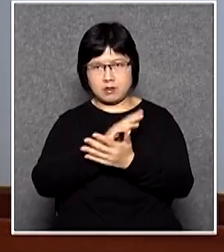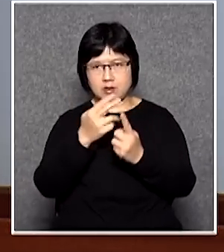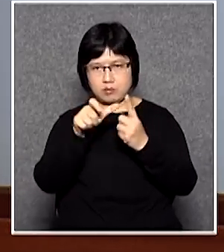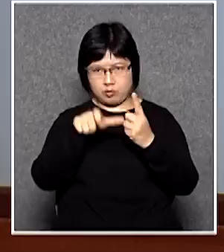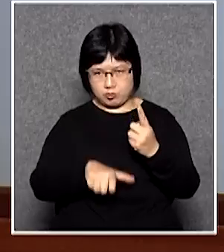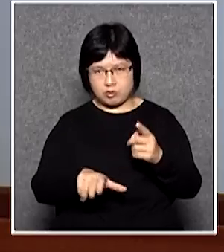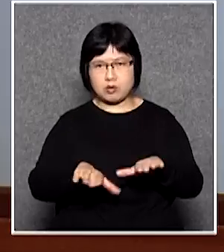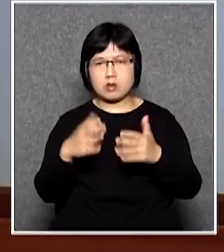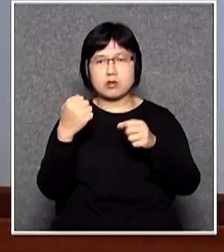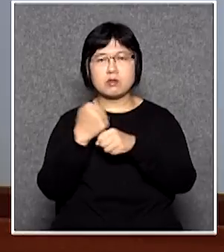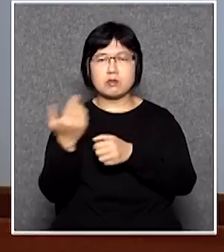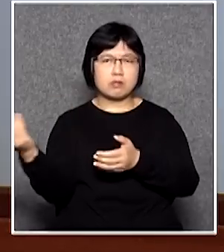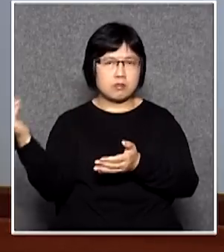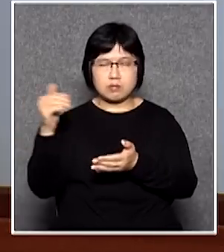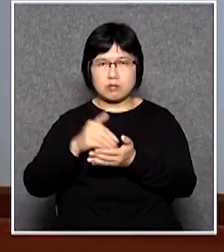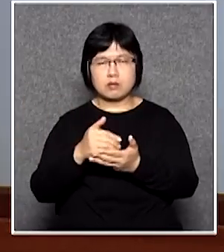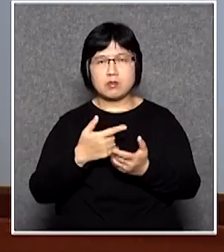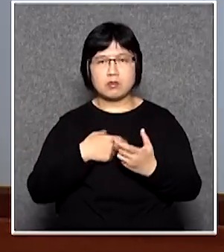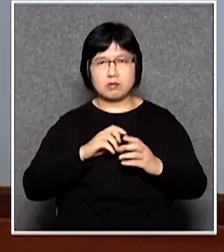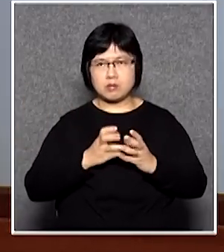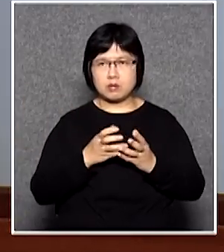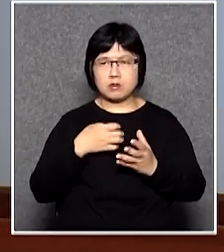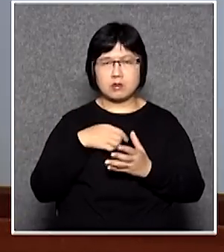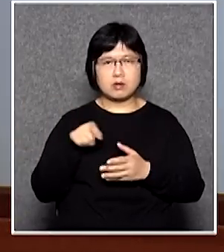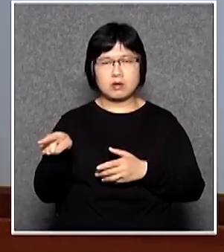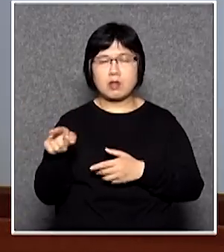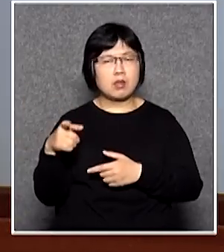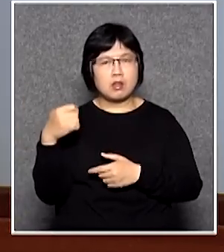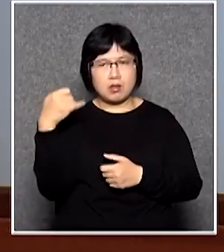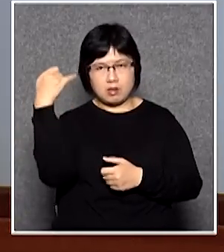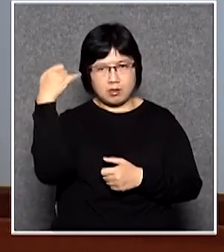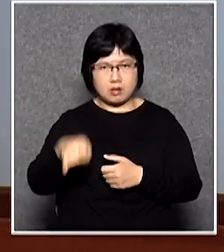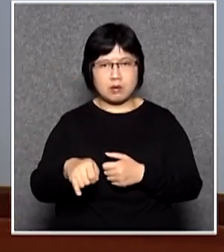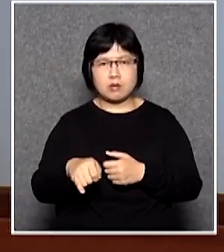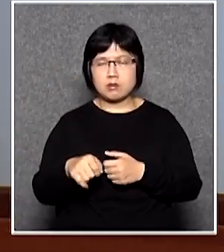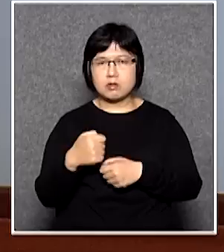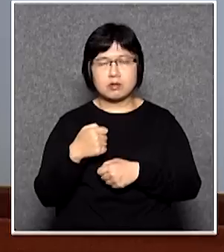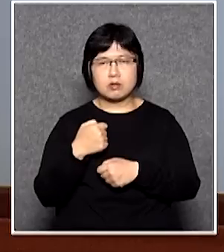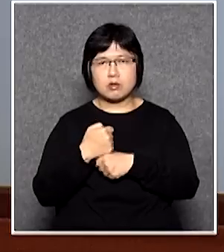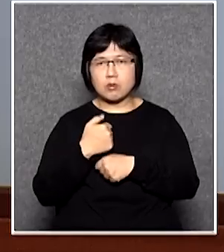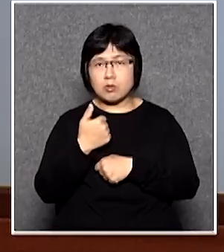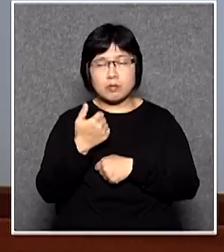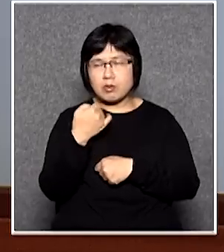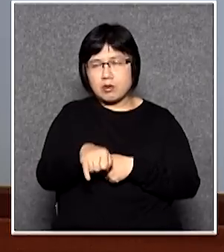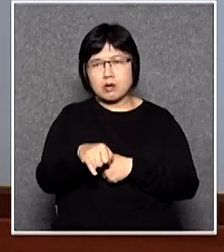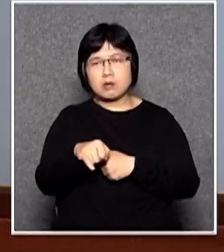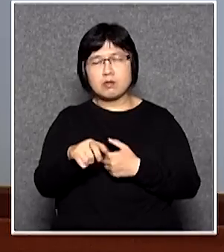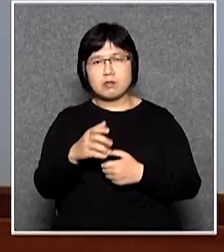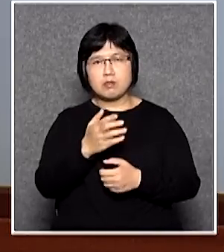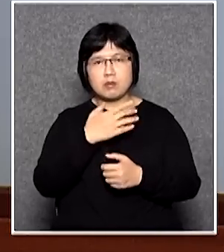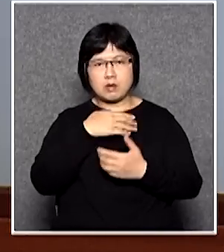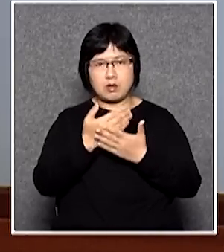以来，新民主同盟认为冯伟光是不能够有效地履行我刚才指